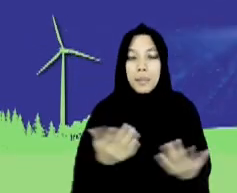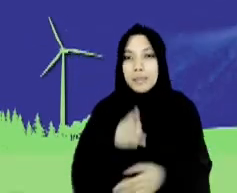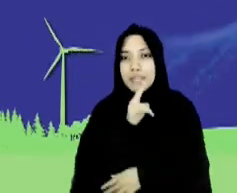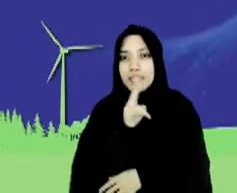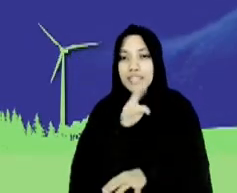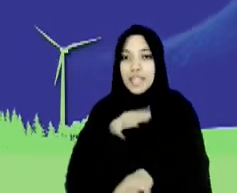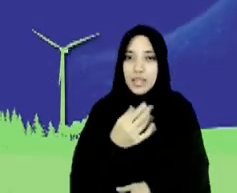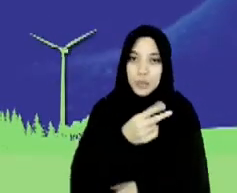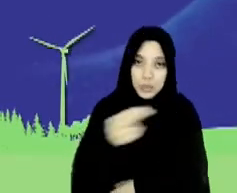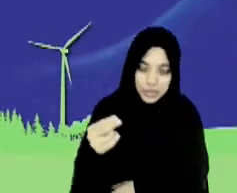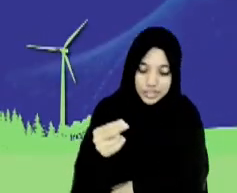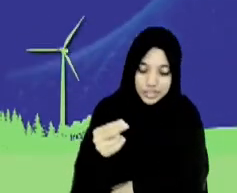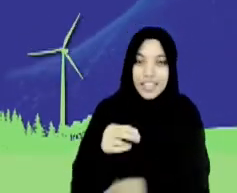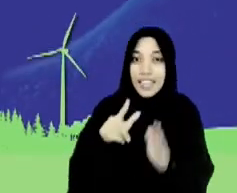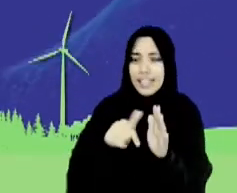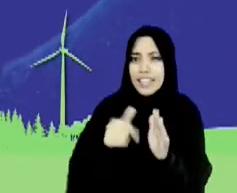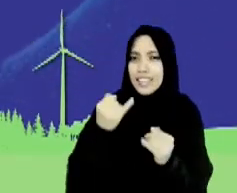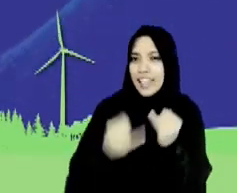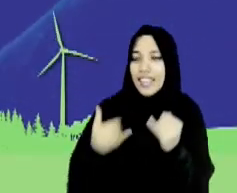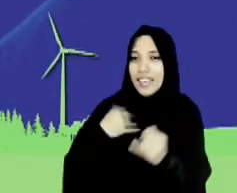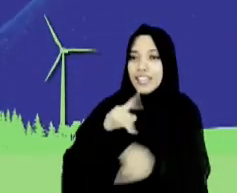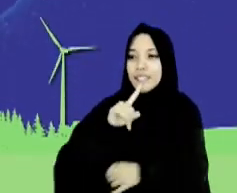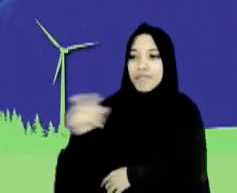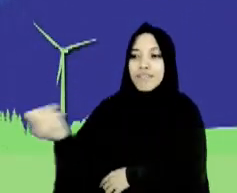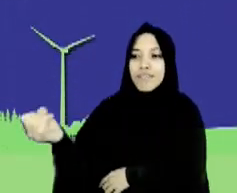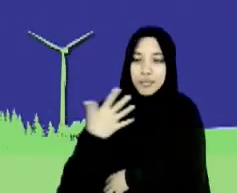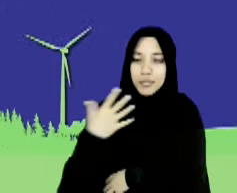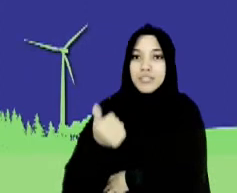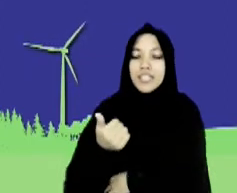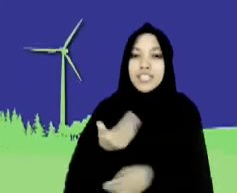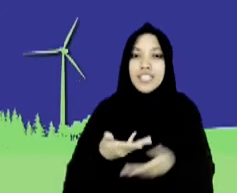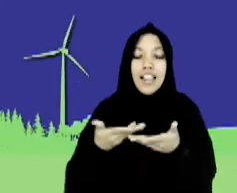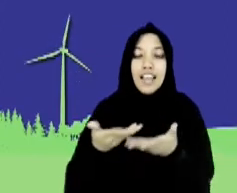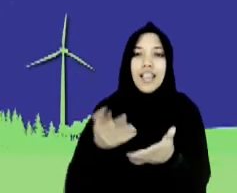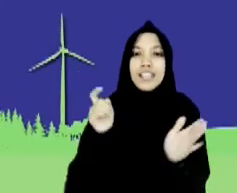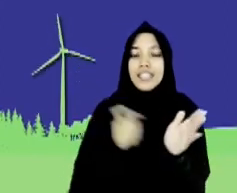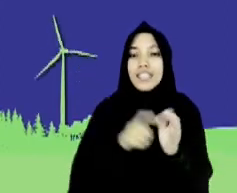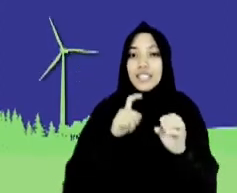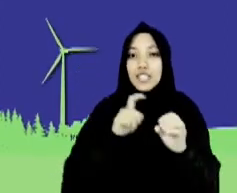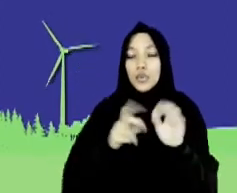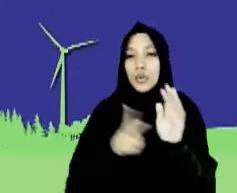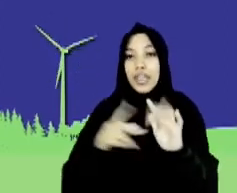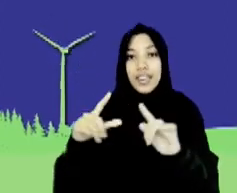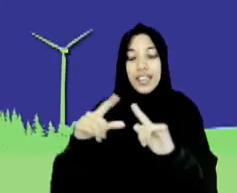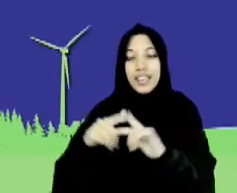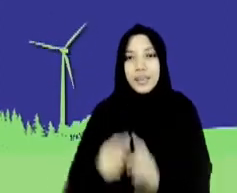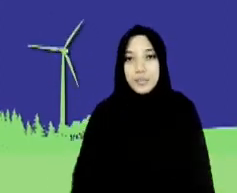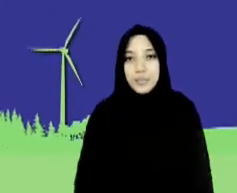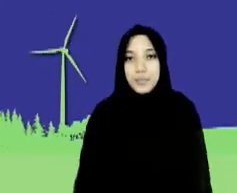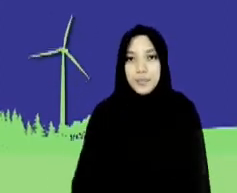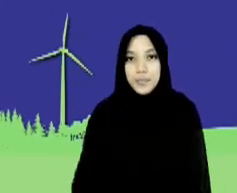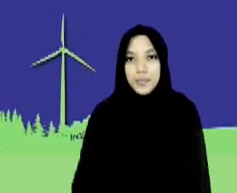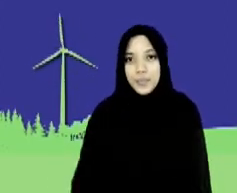sesi dan silakan bagi Anda yang ingin bertanya melalui fature q&a di aplikasi Zoom Anda